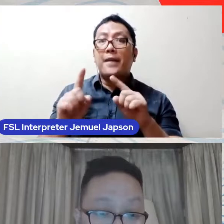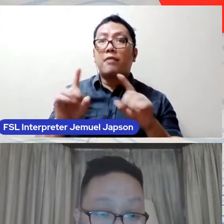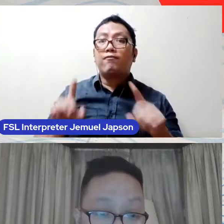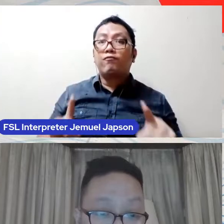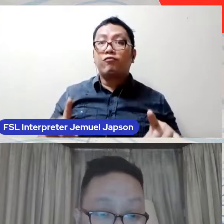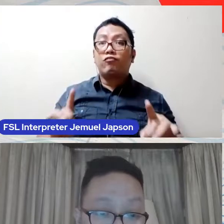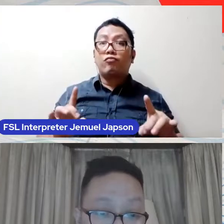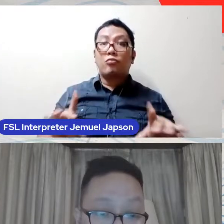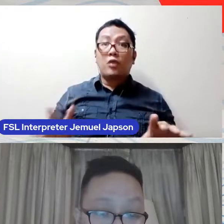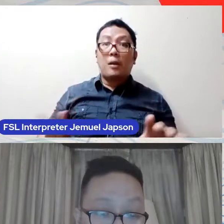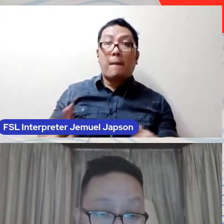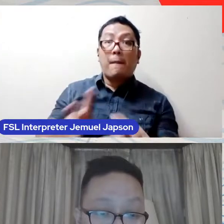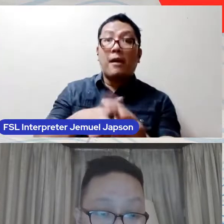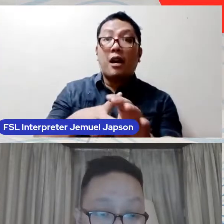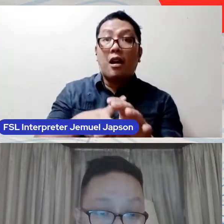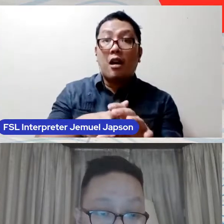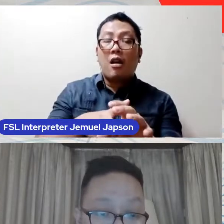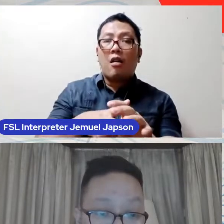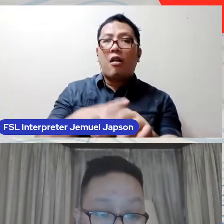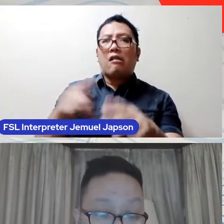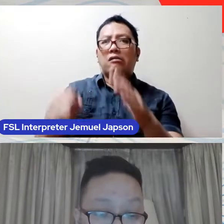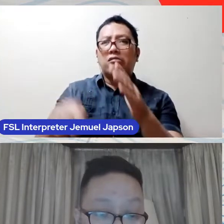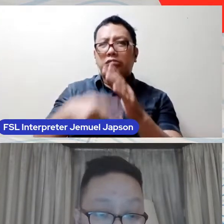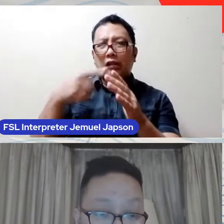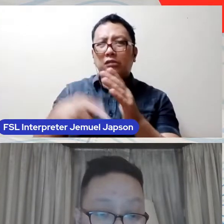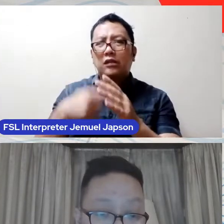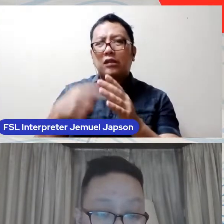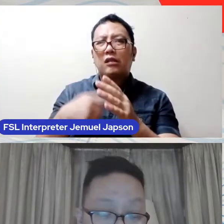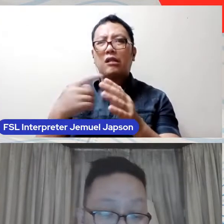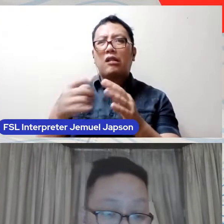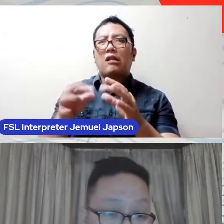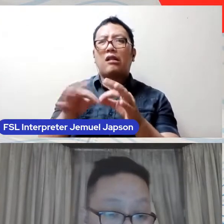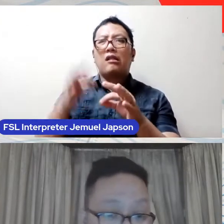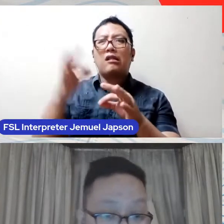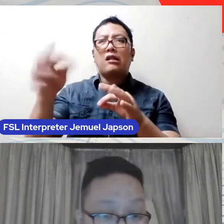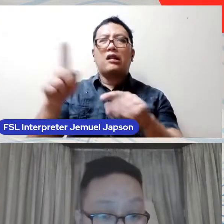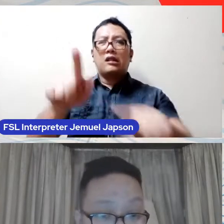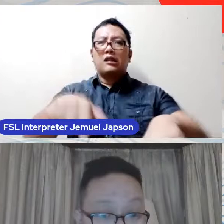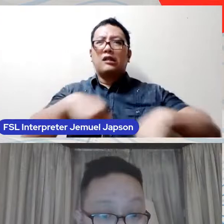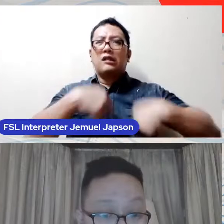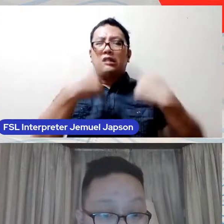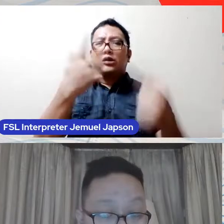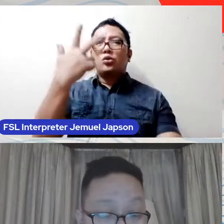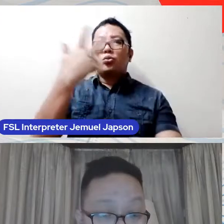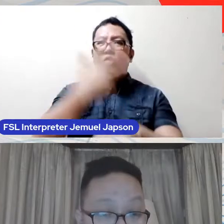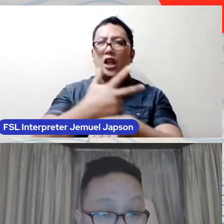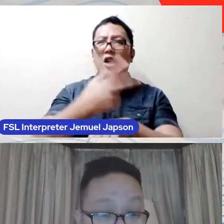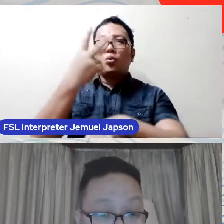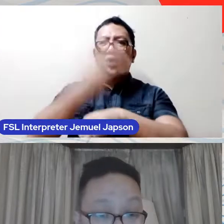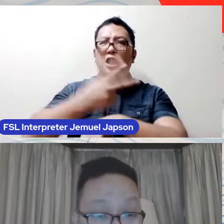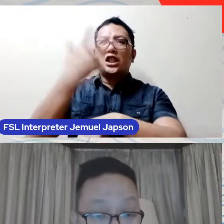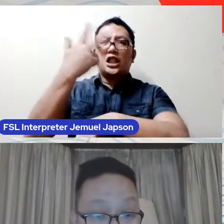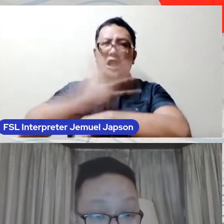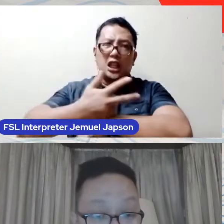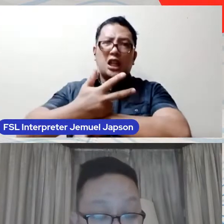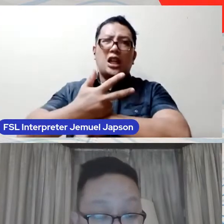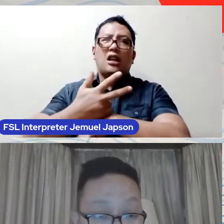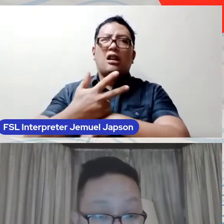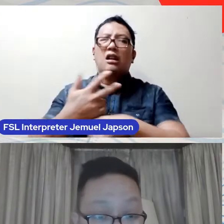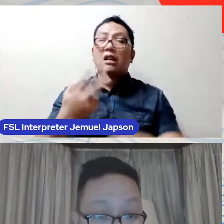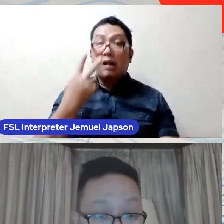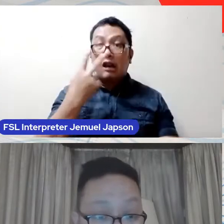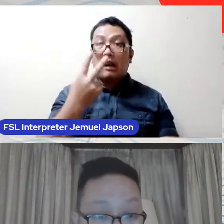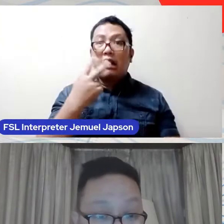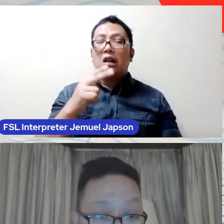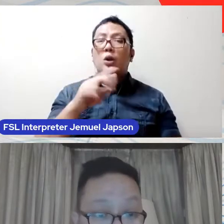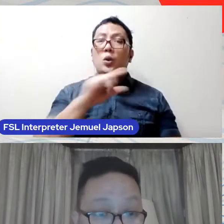sa RME, minsan as long, parang sintagal ng 2 to 3 days talaga. So parang dun pala makikita mo yung